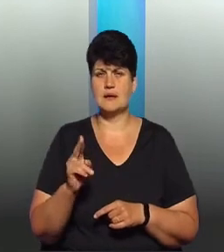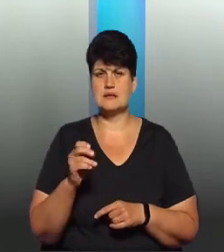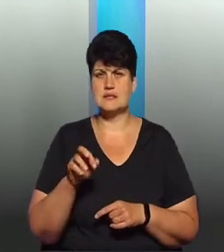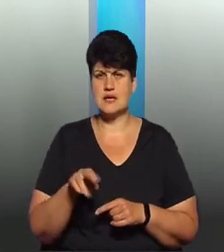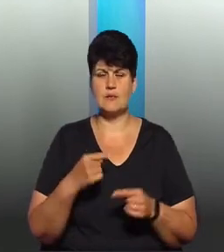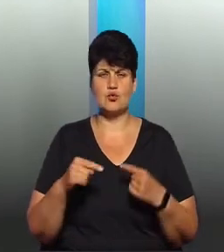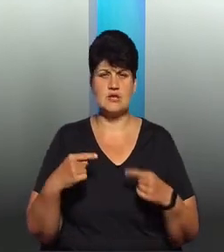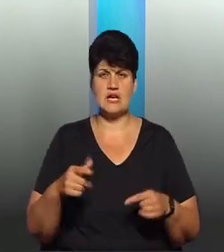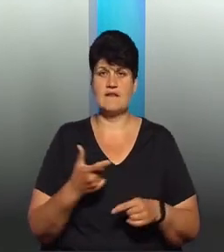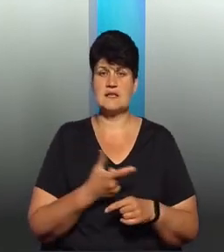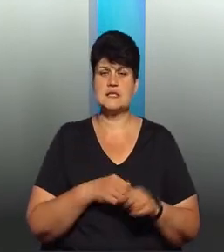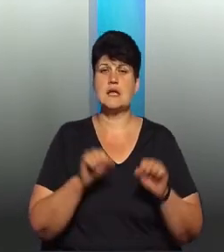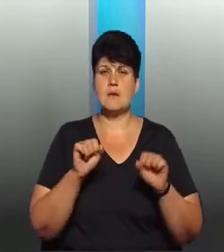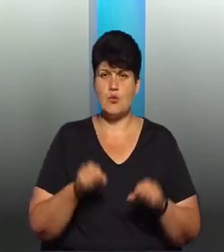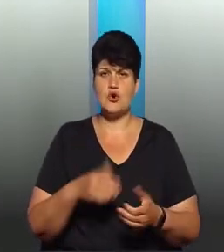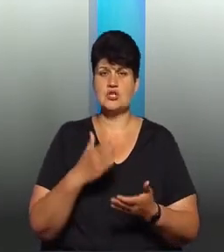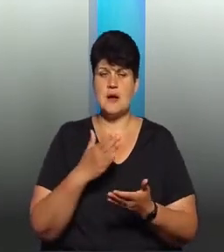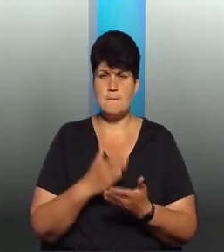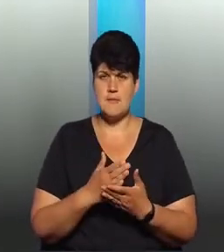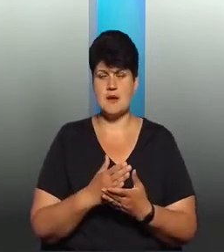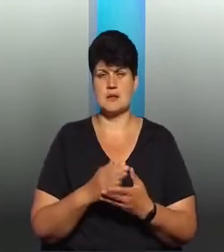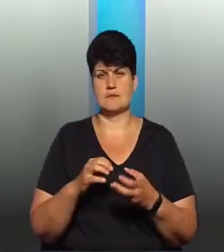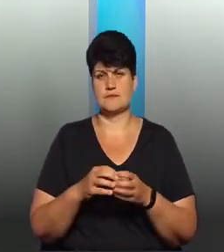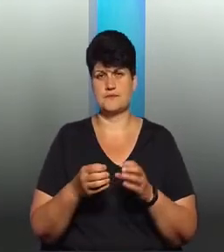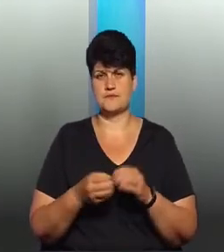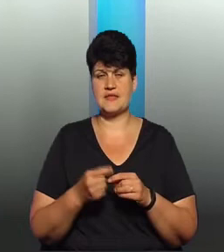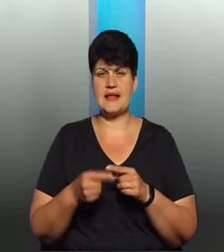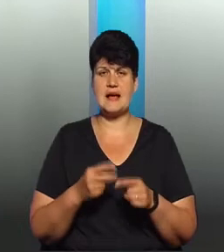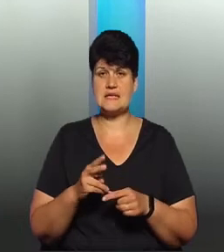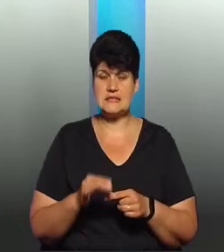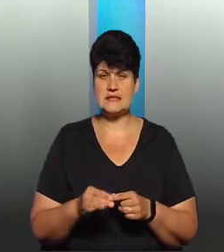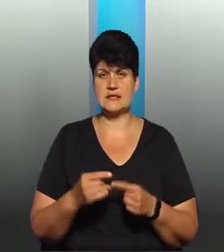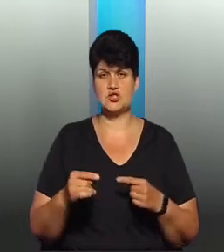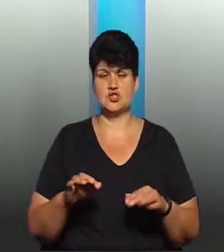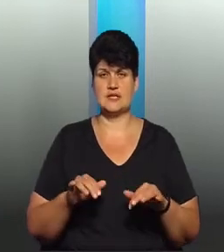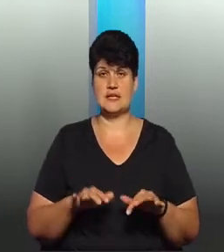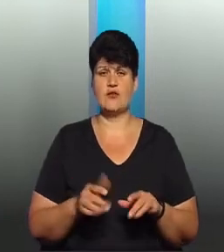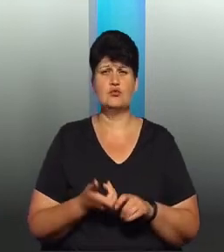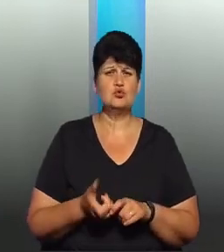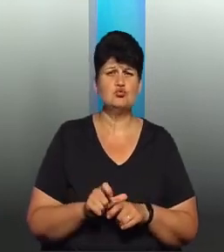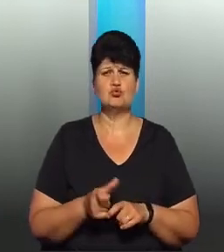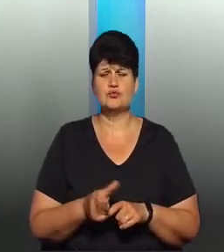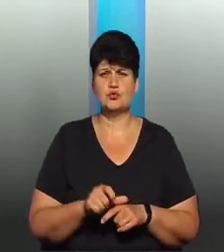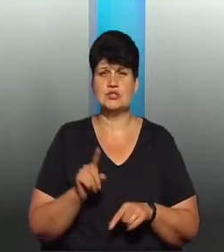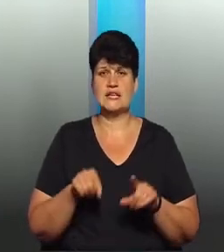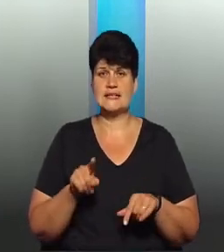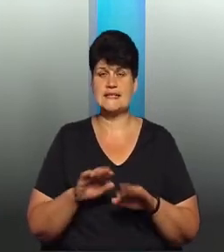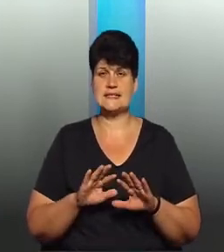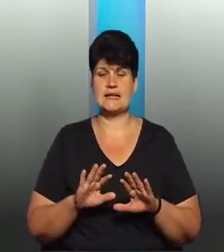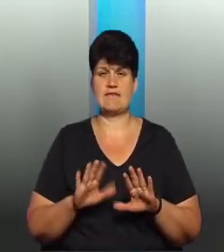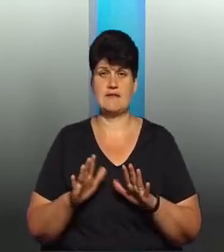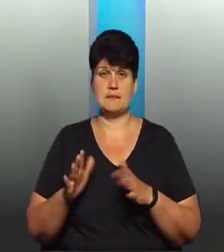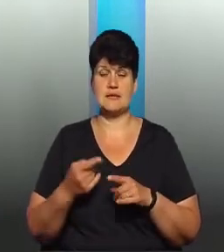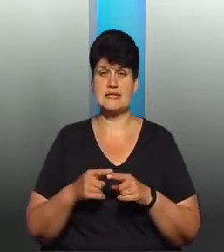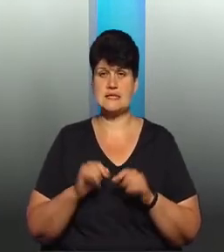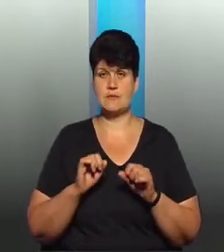мати певні негативні наслідки або побічні дії. В дуже-дуже рідкісних випадках це може бути навіть шкода для здоров'я чи навіть